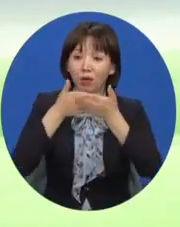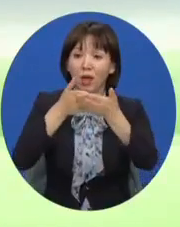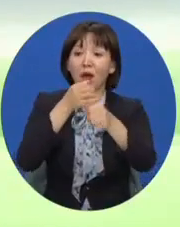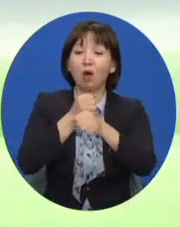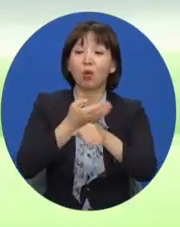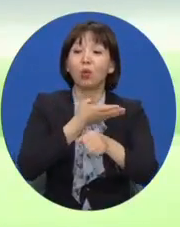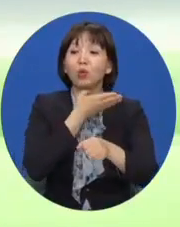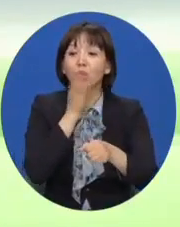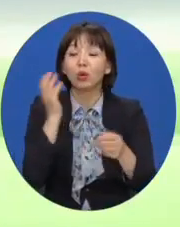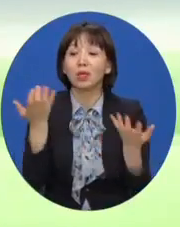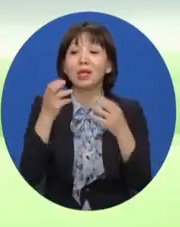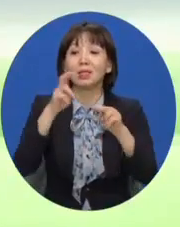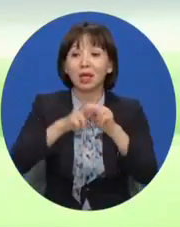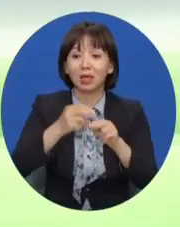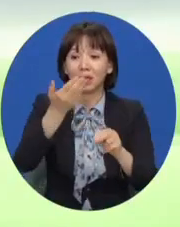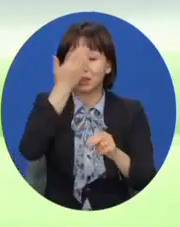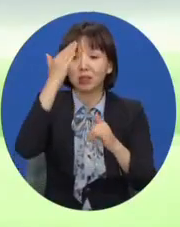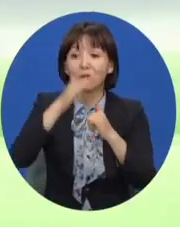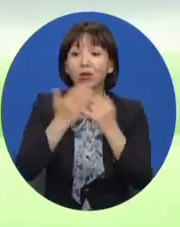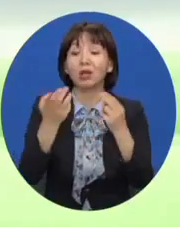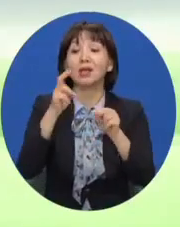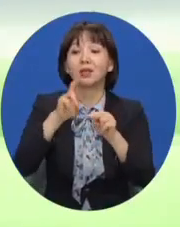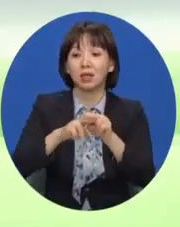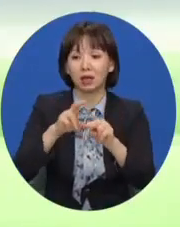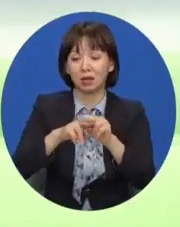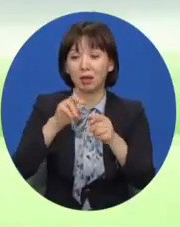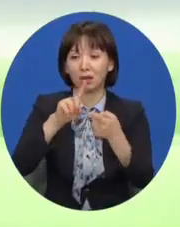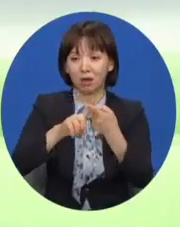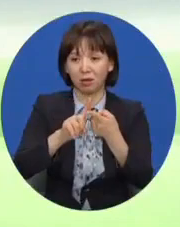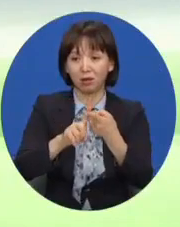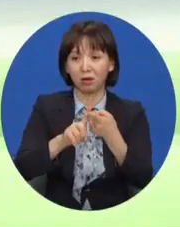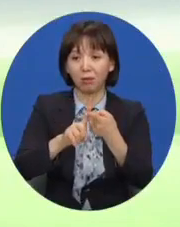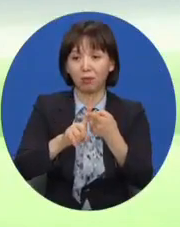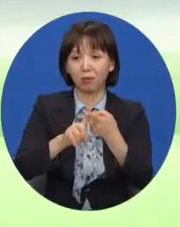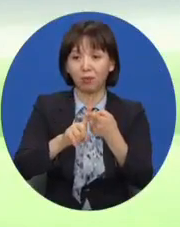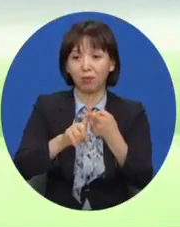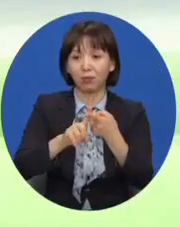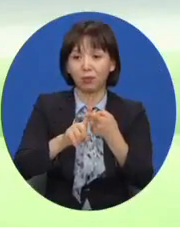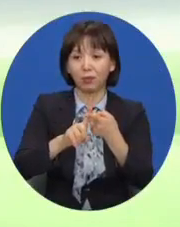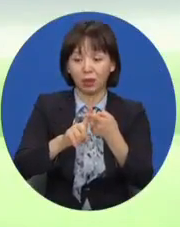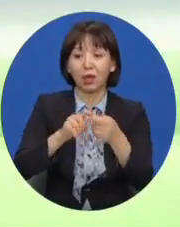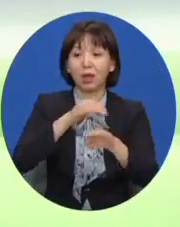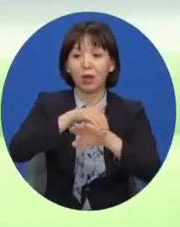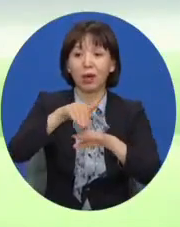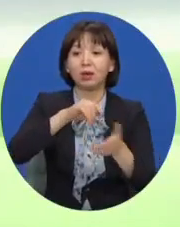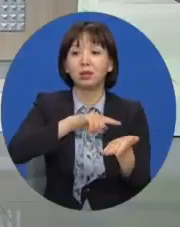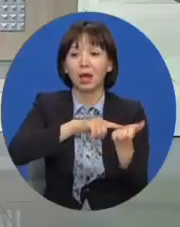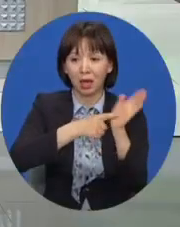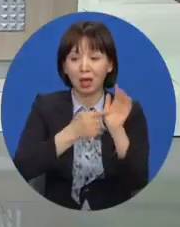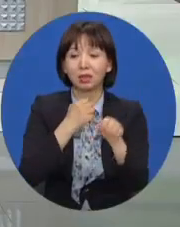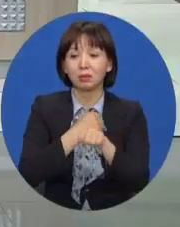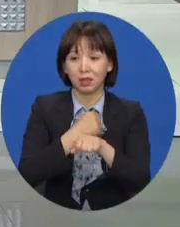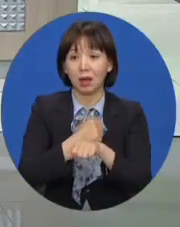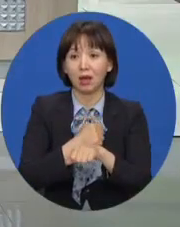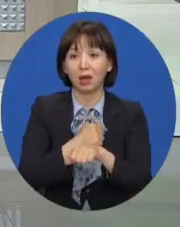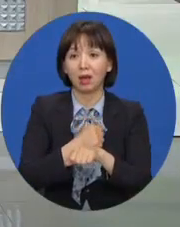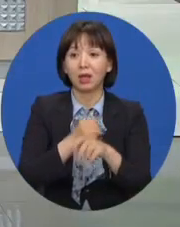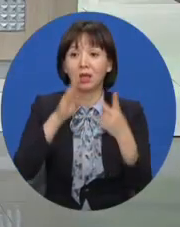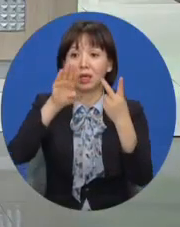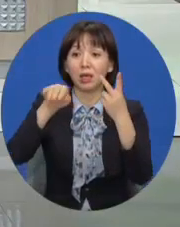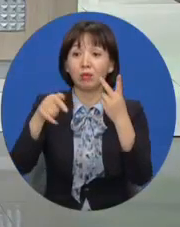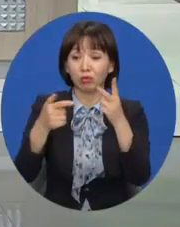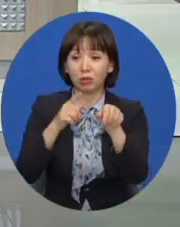노인 일자리 또 젊은 청년 일자리 이런 나머지에 하면서 나름대로의 계획을 세우겠습니다. 네, 이분의 시간이